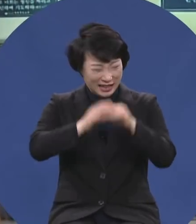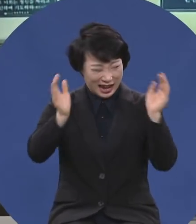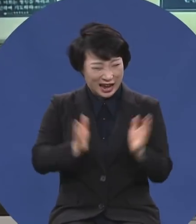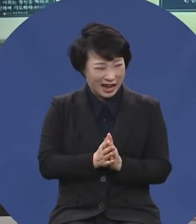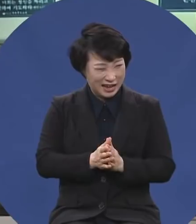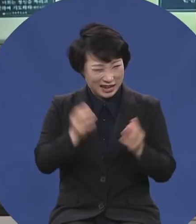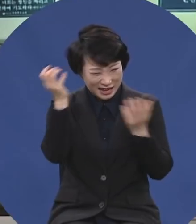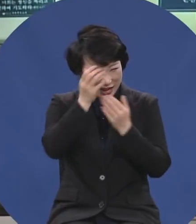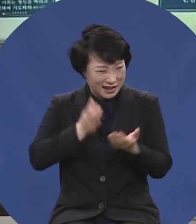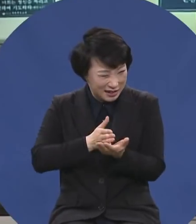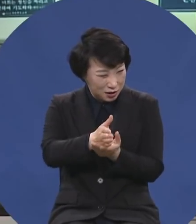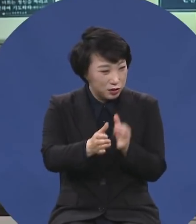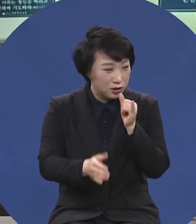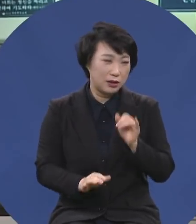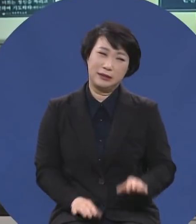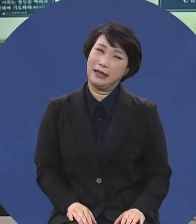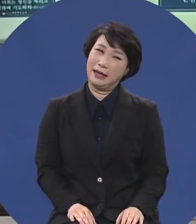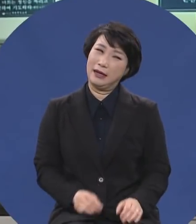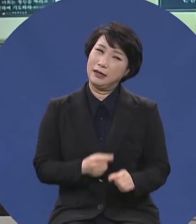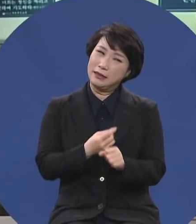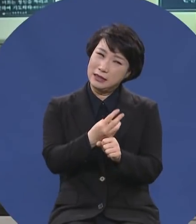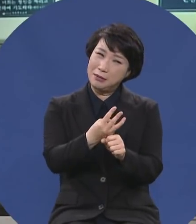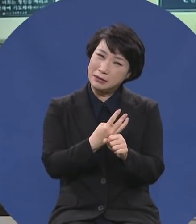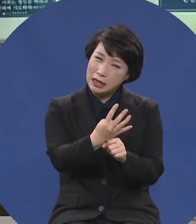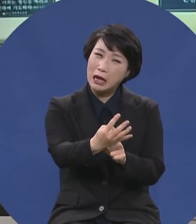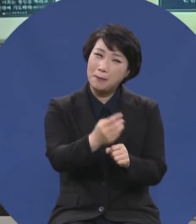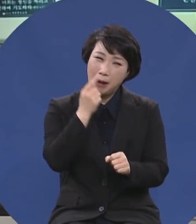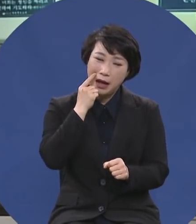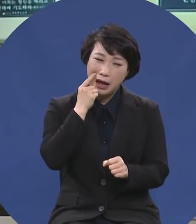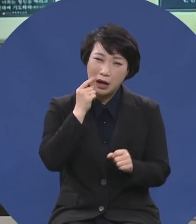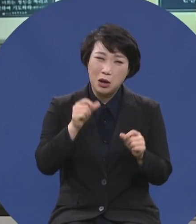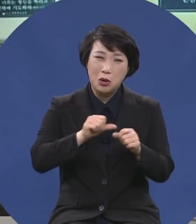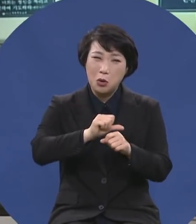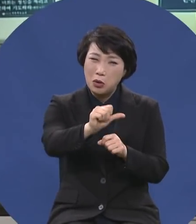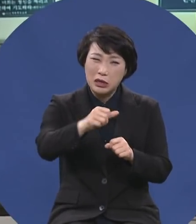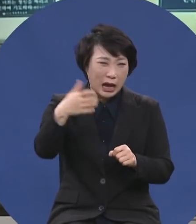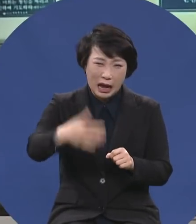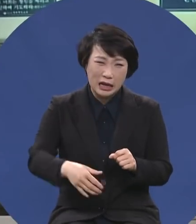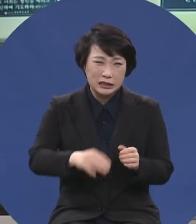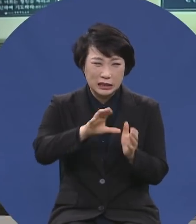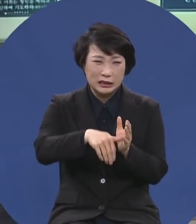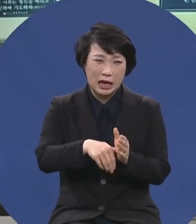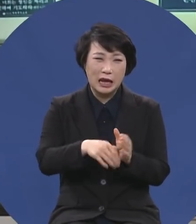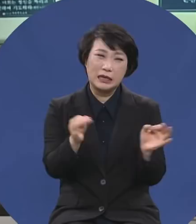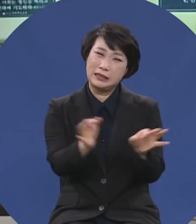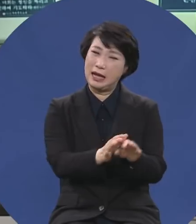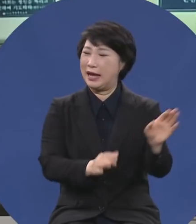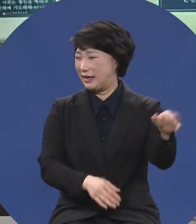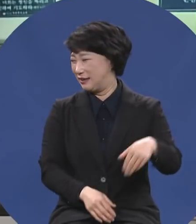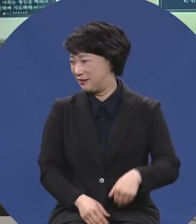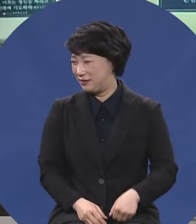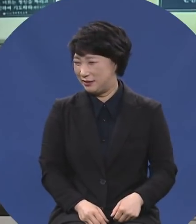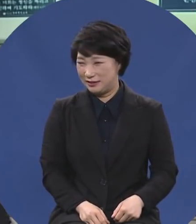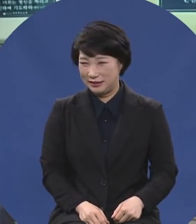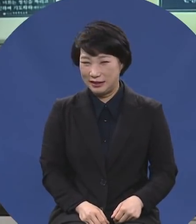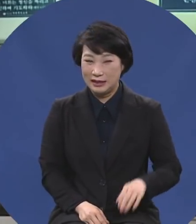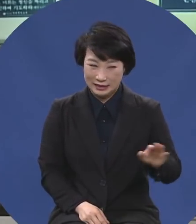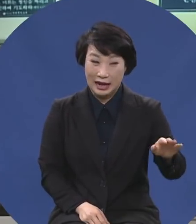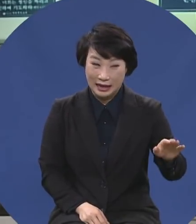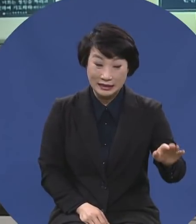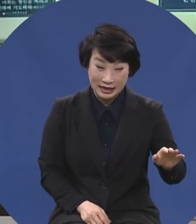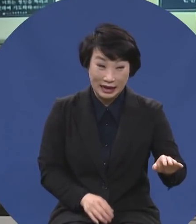해요 그렇게. 근데 한 3년 지나봐, 길면 5년도 못 가고 반드시 목사 그려. 그게